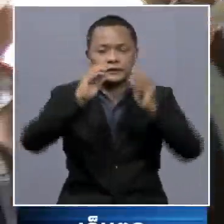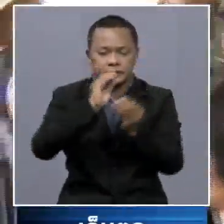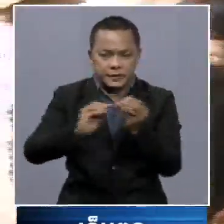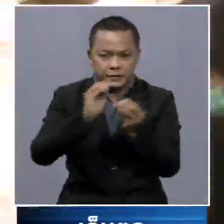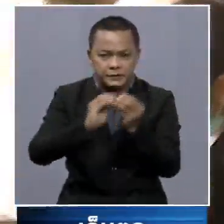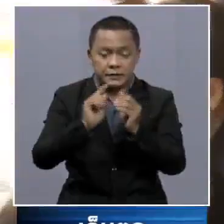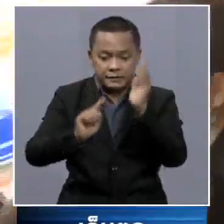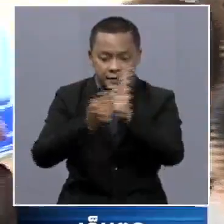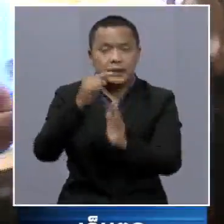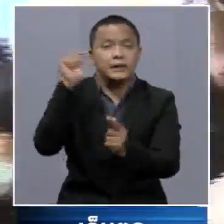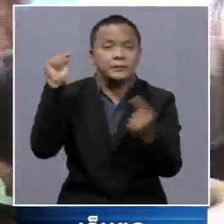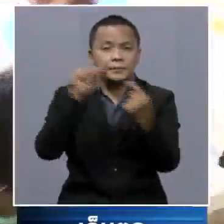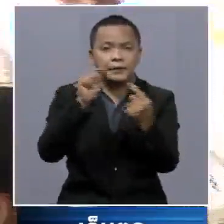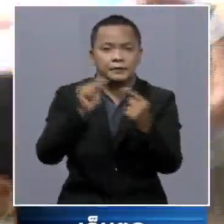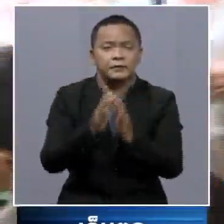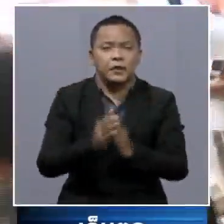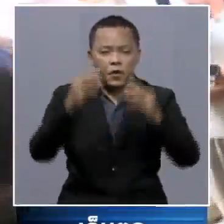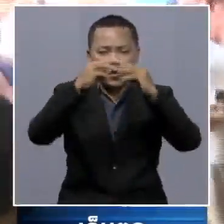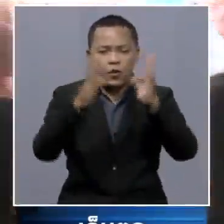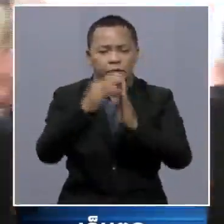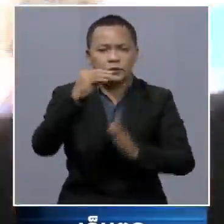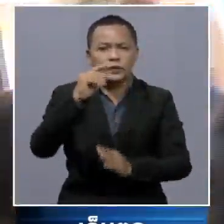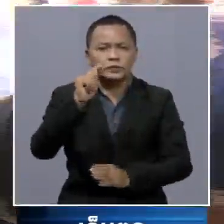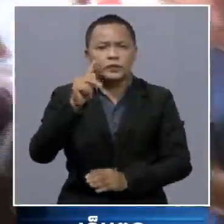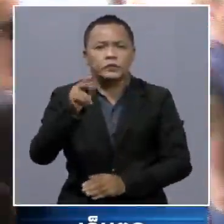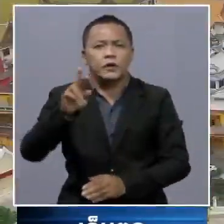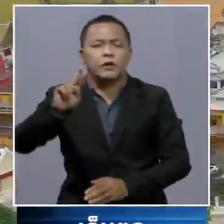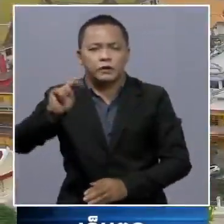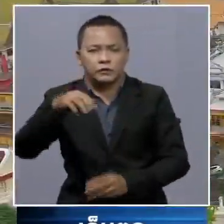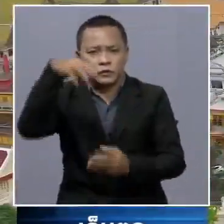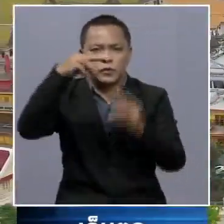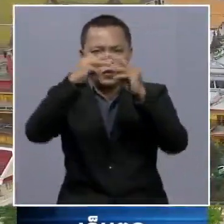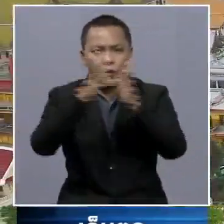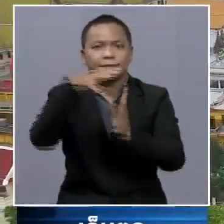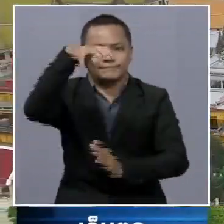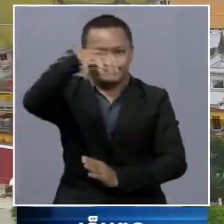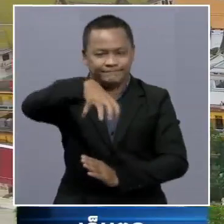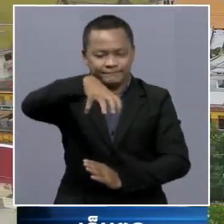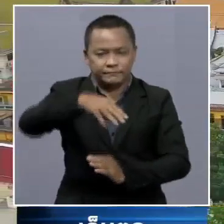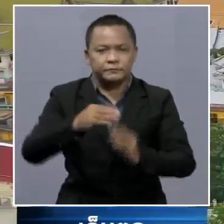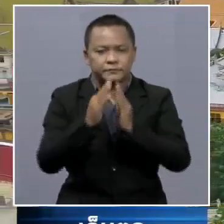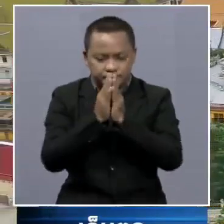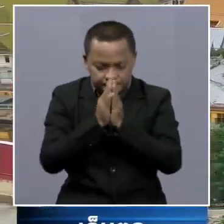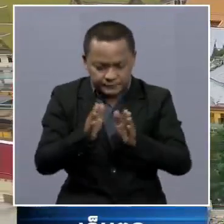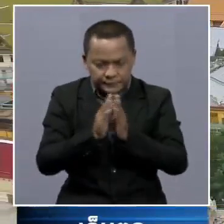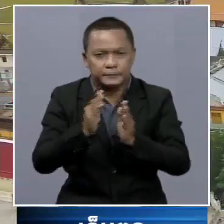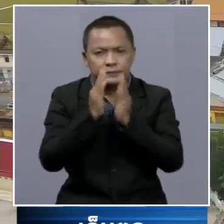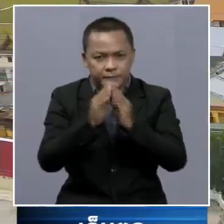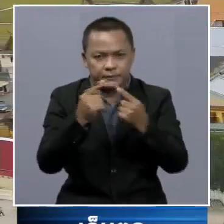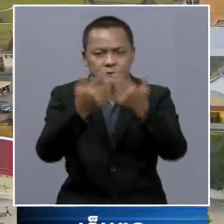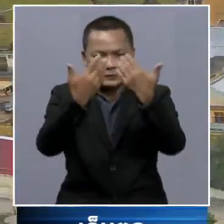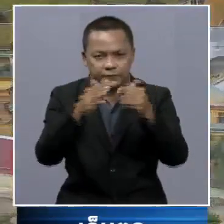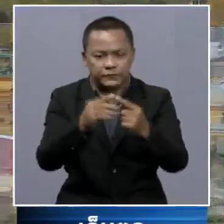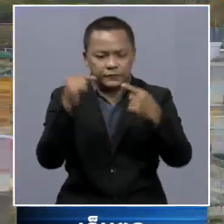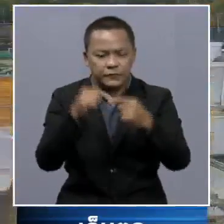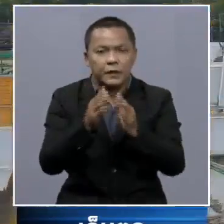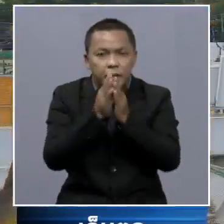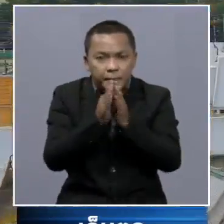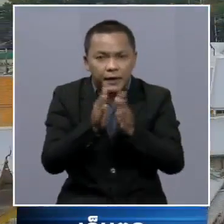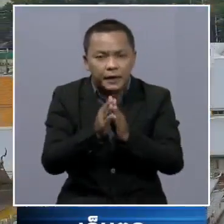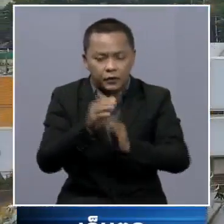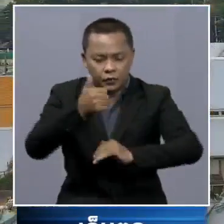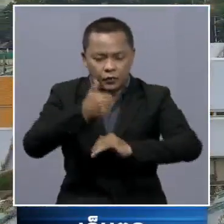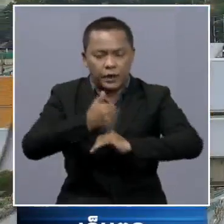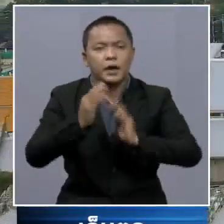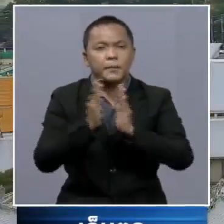อ